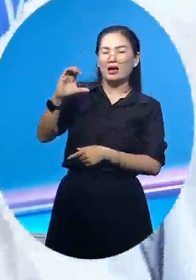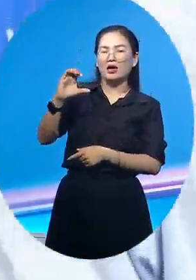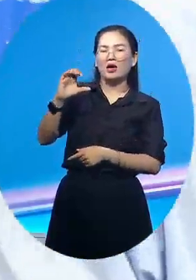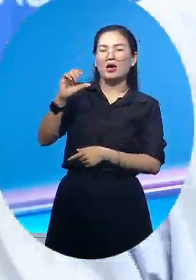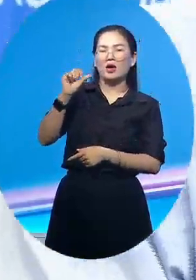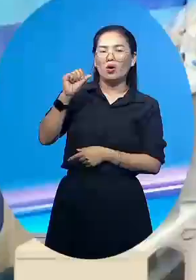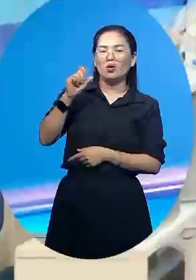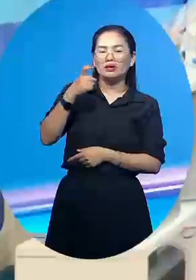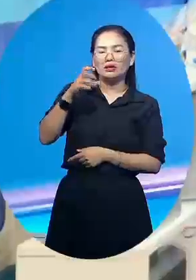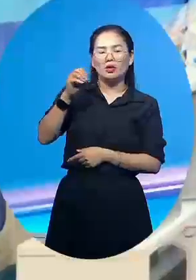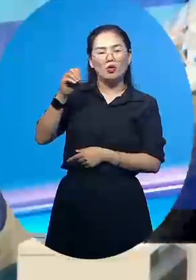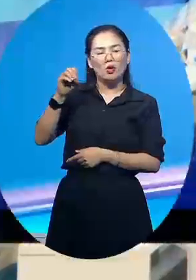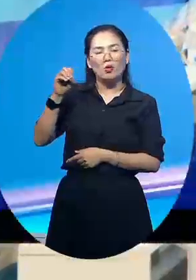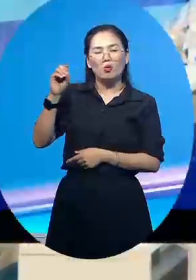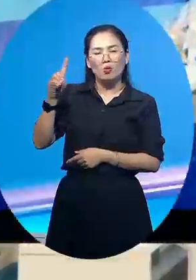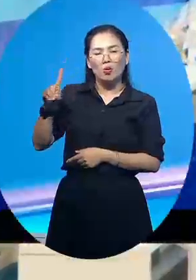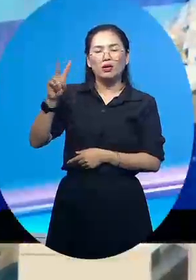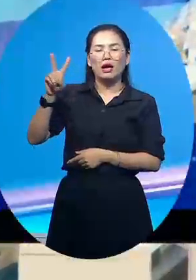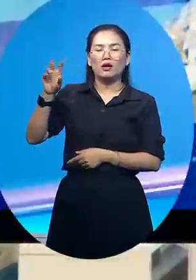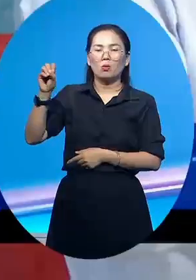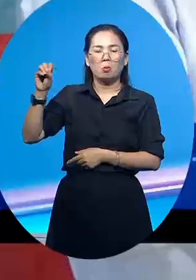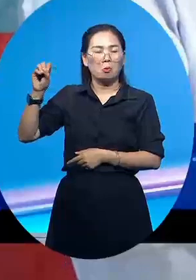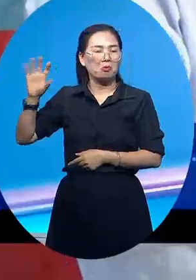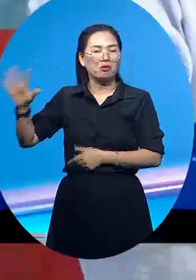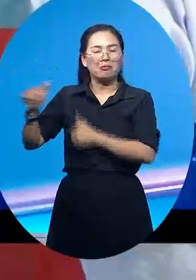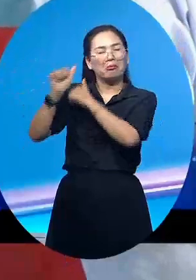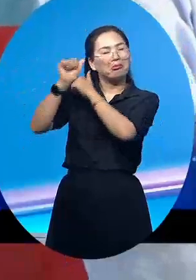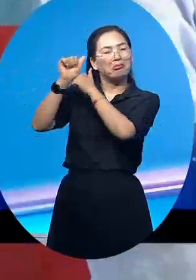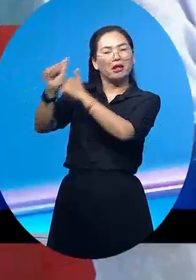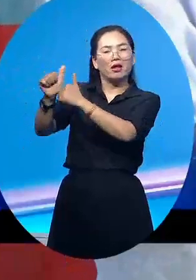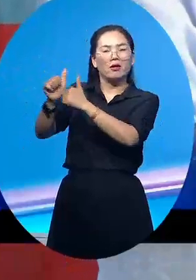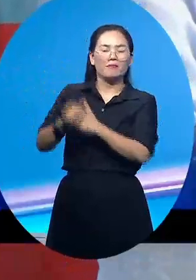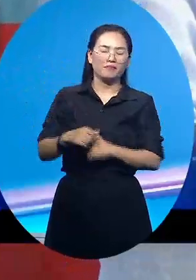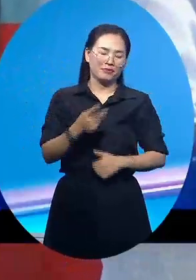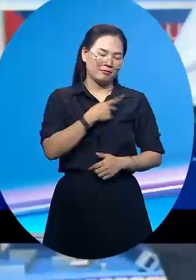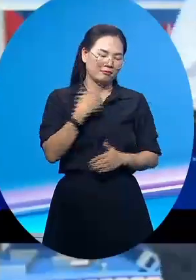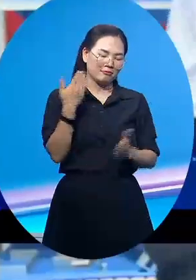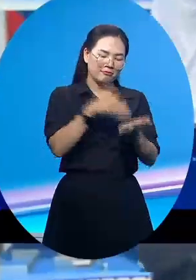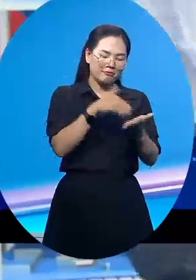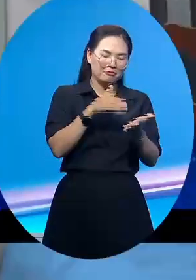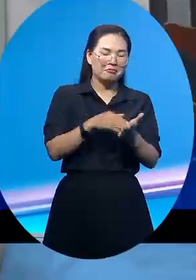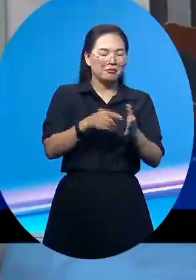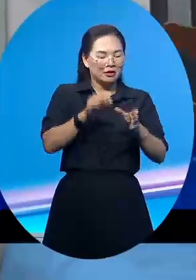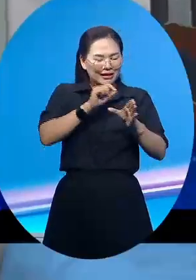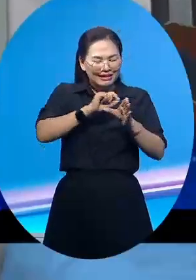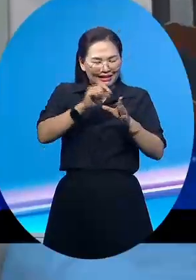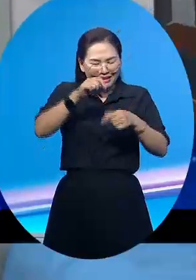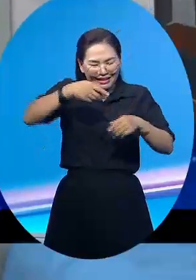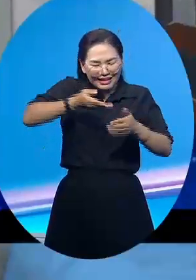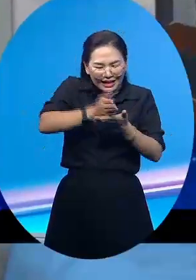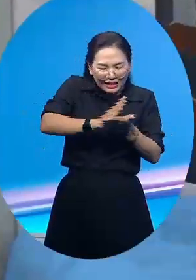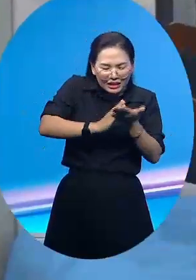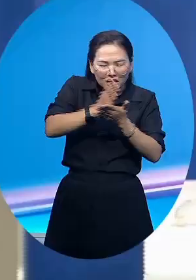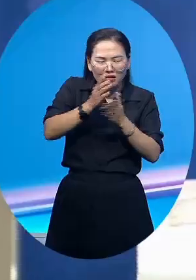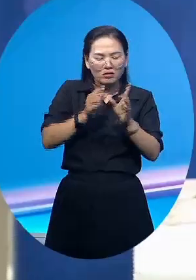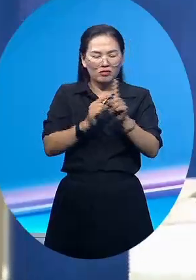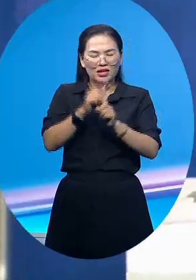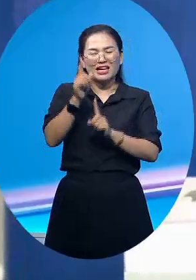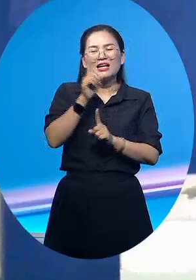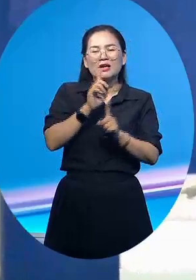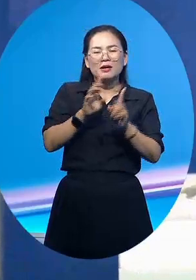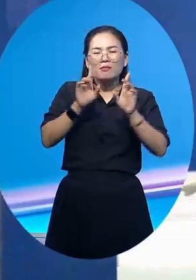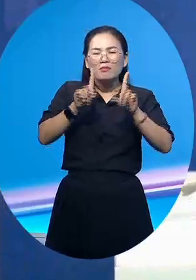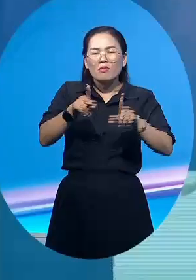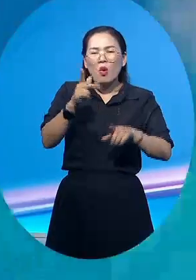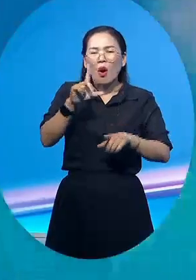9001:2015 vì vậy sản phẩm công ty cho tốc độ các khác nhanh chóng chính xác trong từng nét các khác giúp tiết kiệm tối đa chi phí và vật